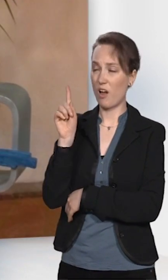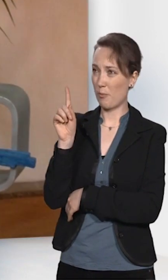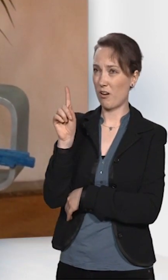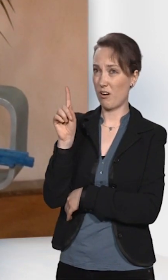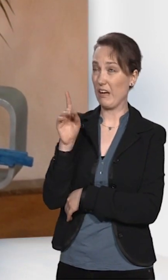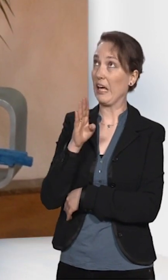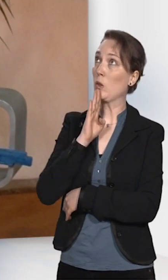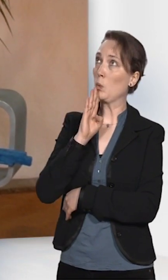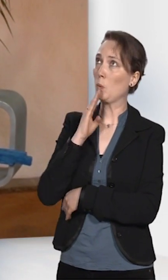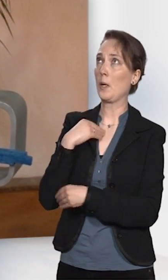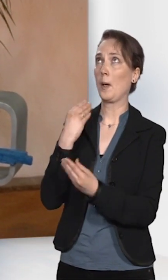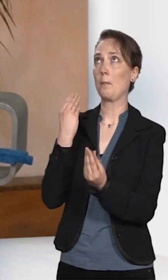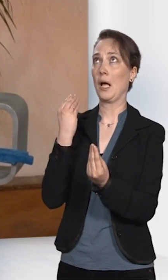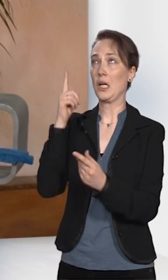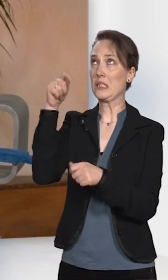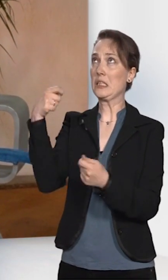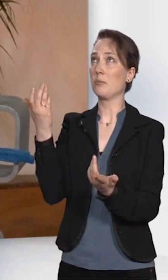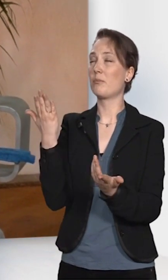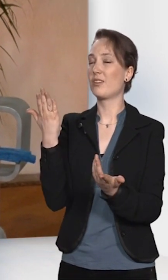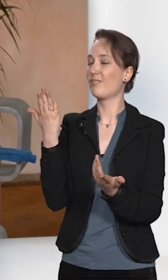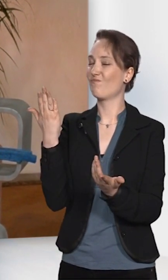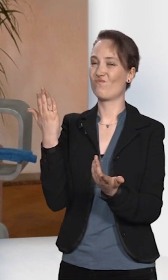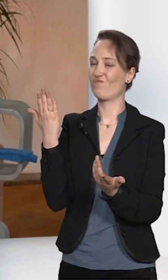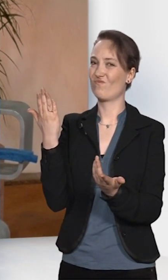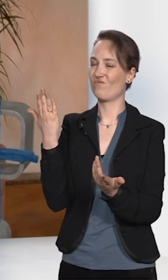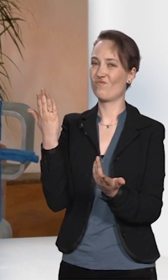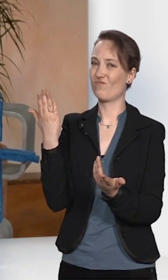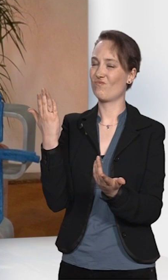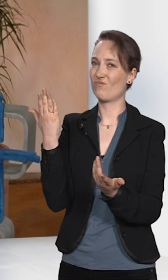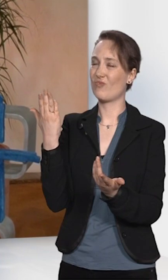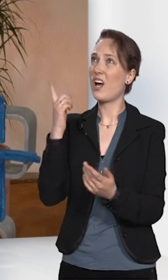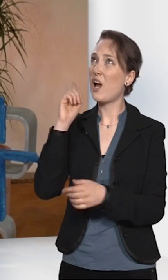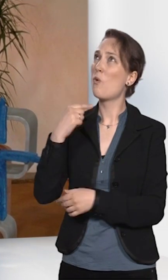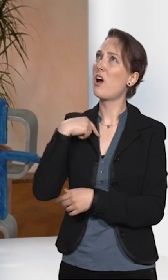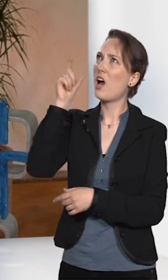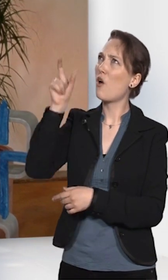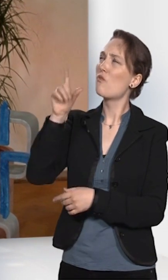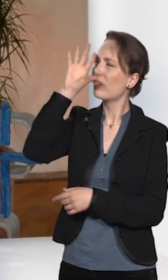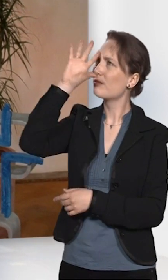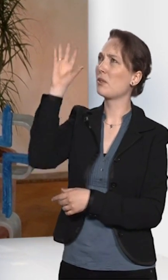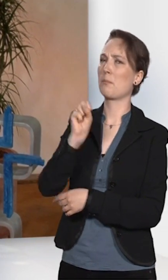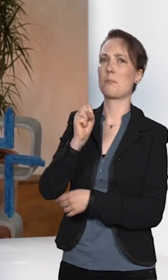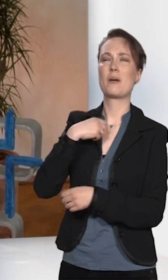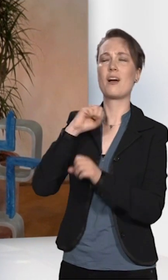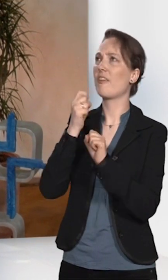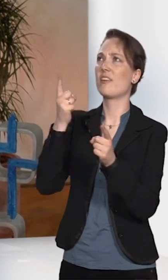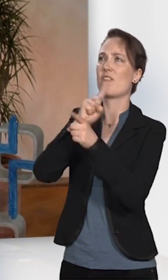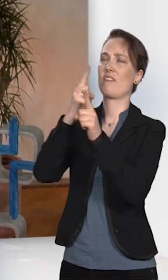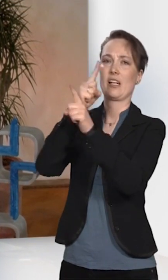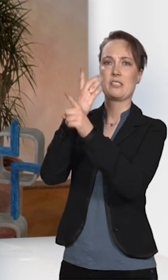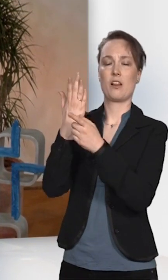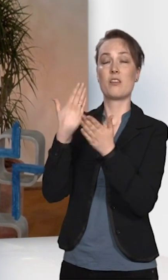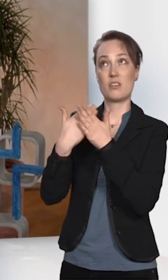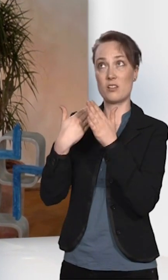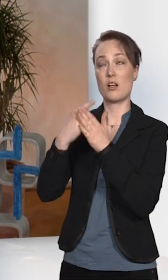genug. Wir sollen dich nicht nur erahnen, sondern auch unverwechselbar erkennen können. So hast du in Jesus